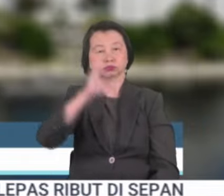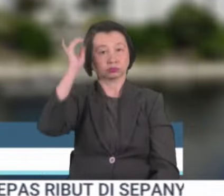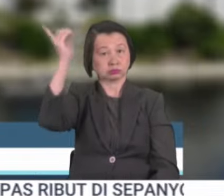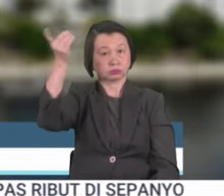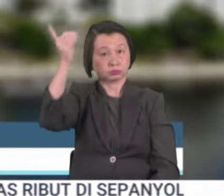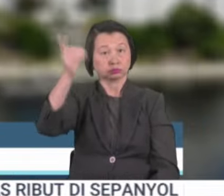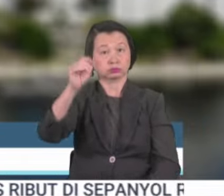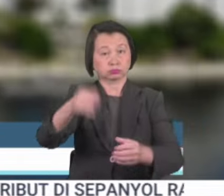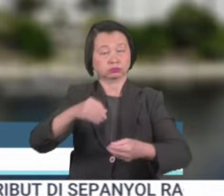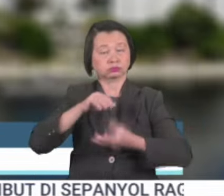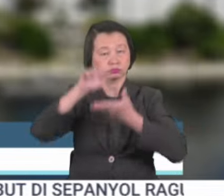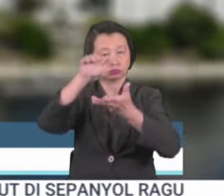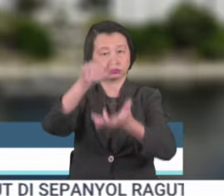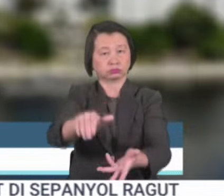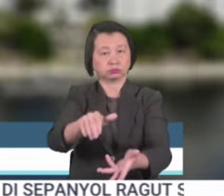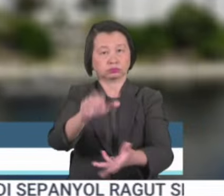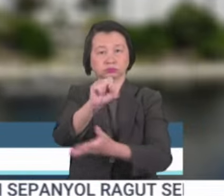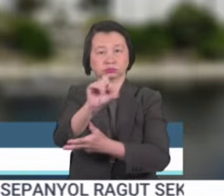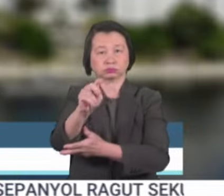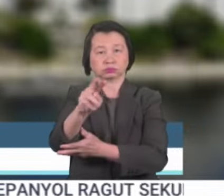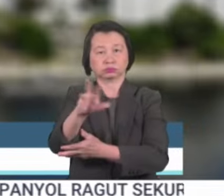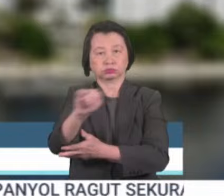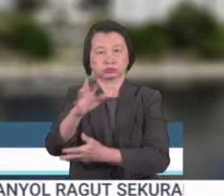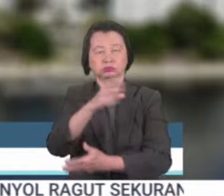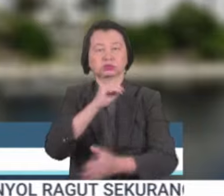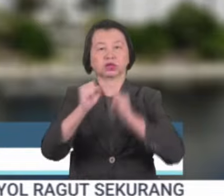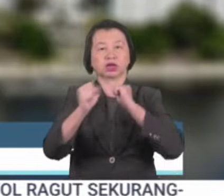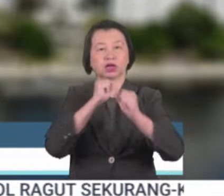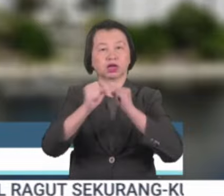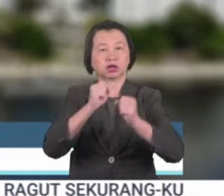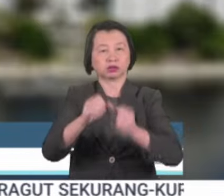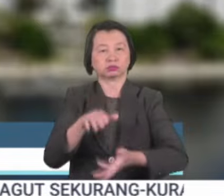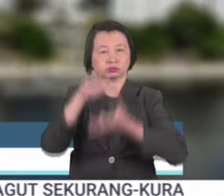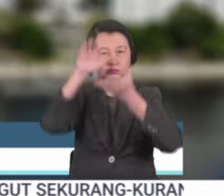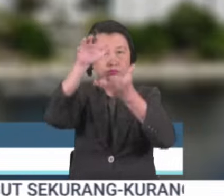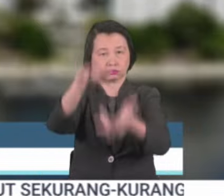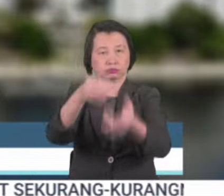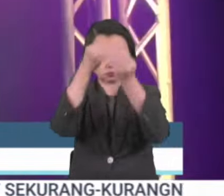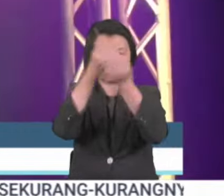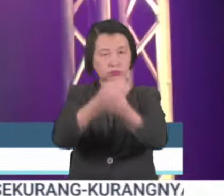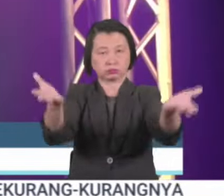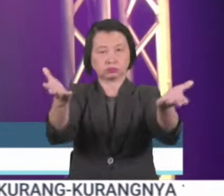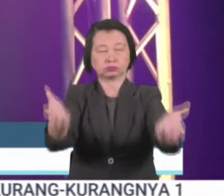boleh disampaikan melalui seni dan sastra dalam menyampaikan mesej.